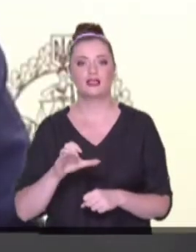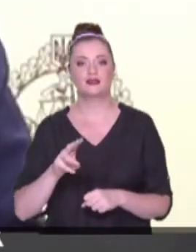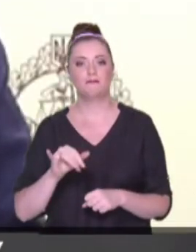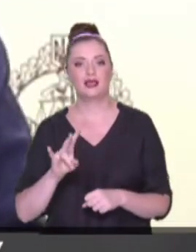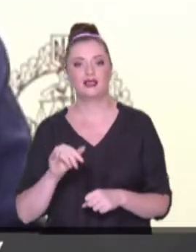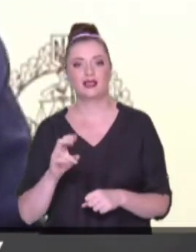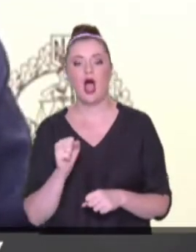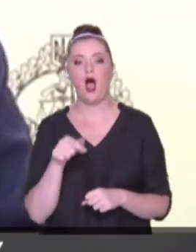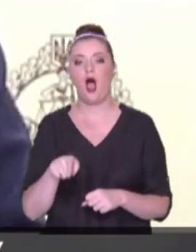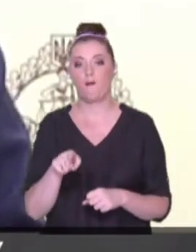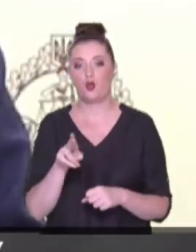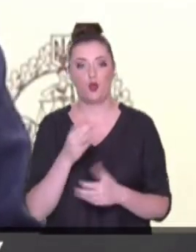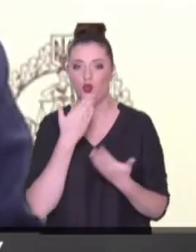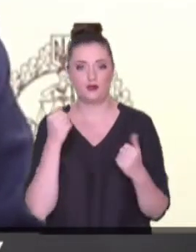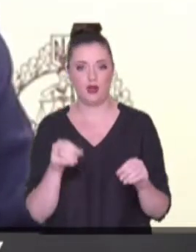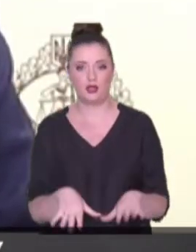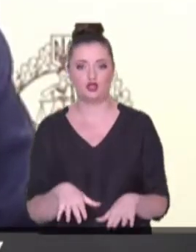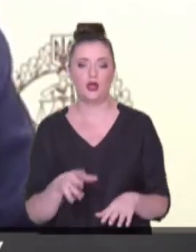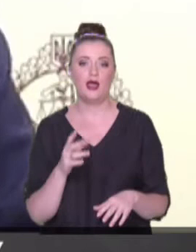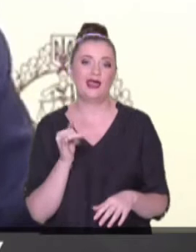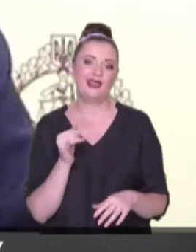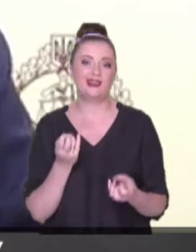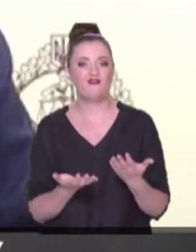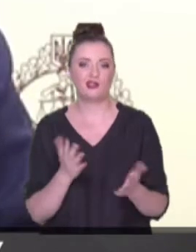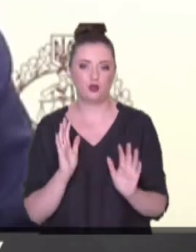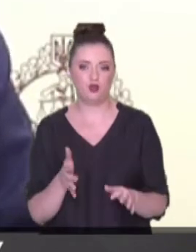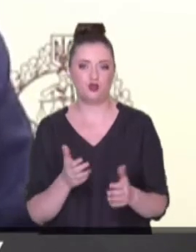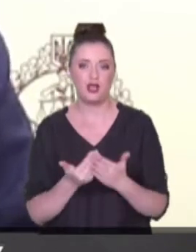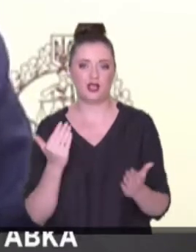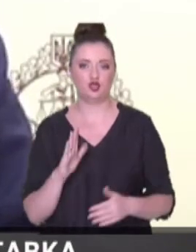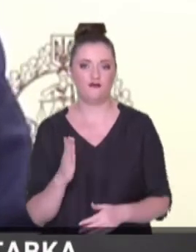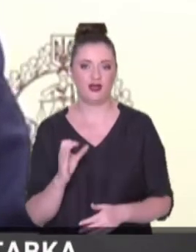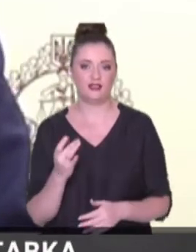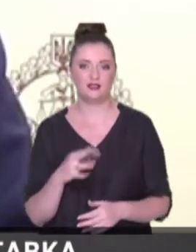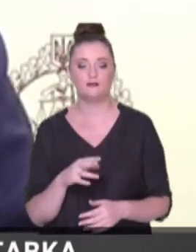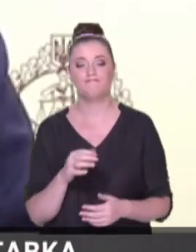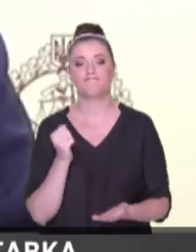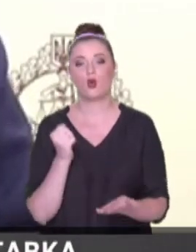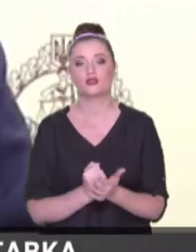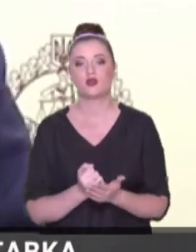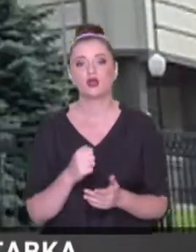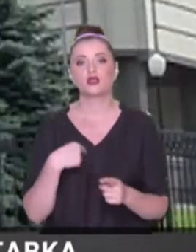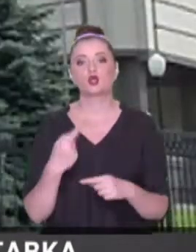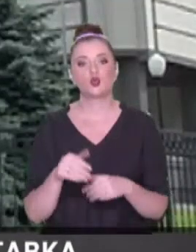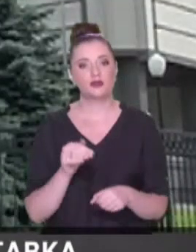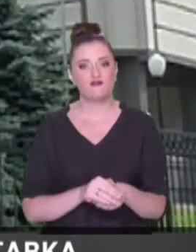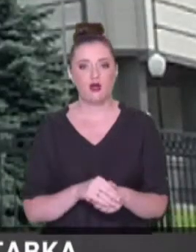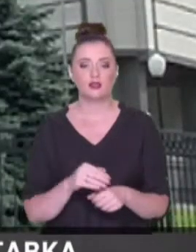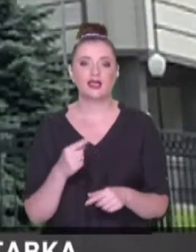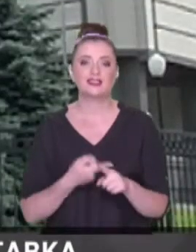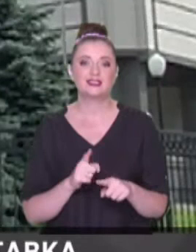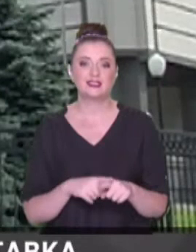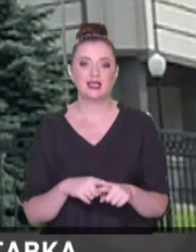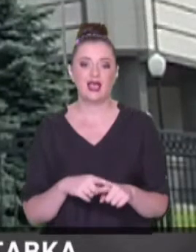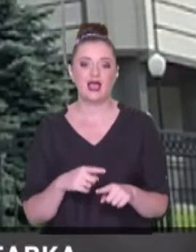рішення немає, і навряд чи буде раніше вересня. З огляду на все це, просто констатуємо наступний факт, що це ще все,